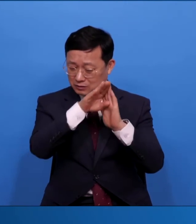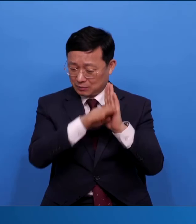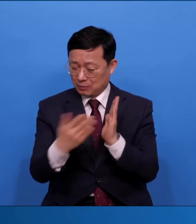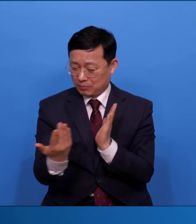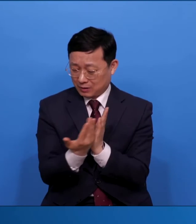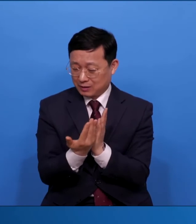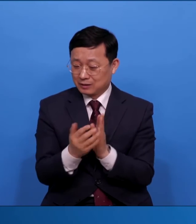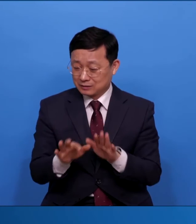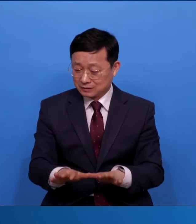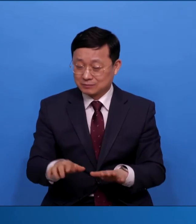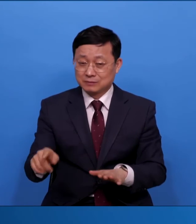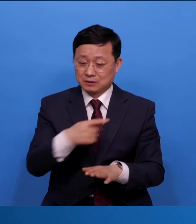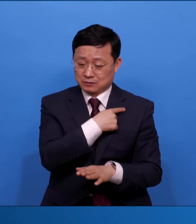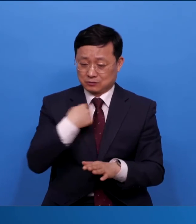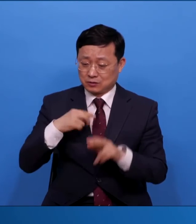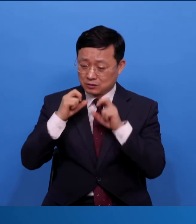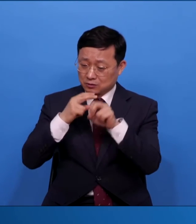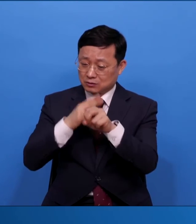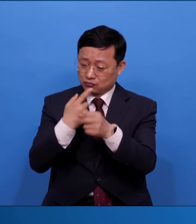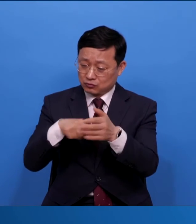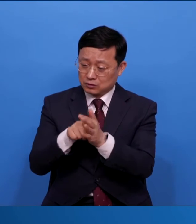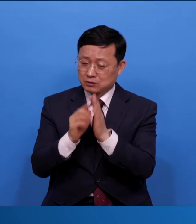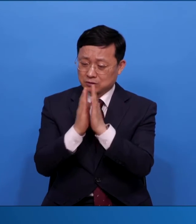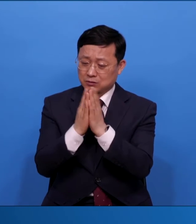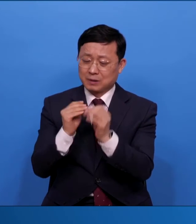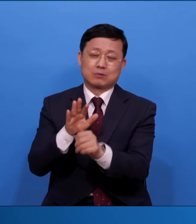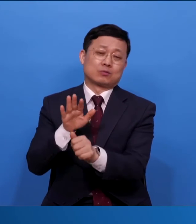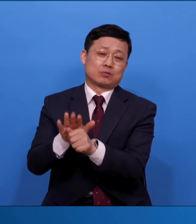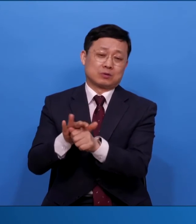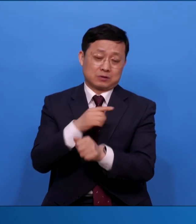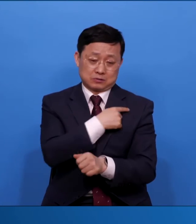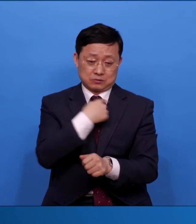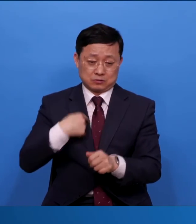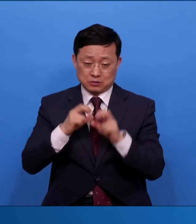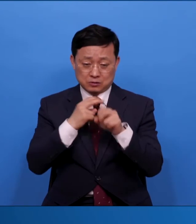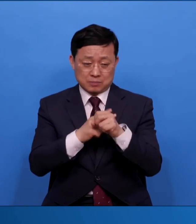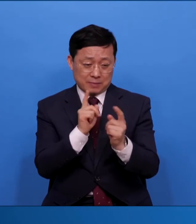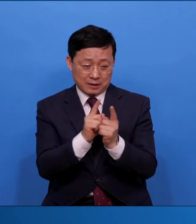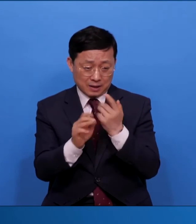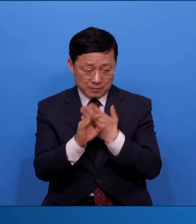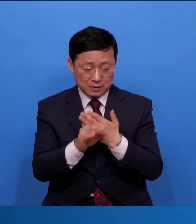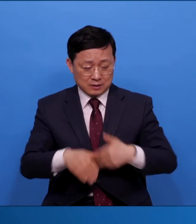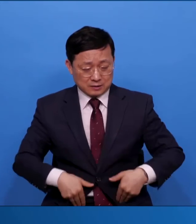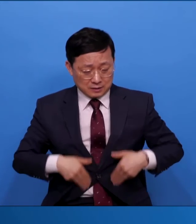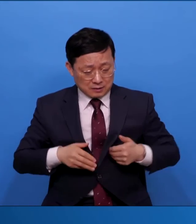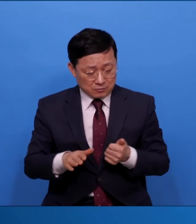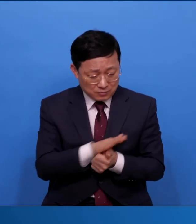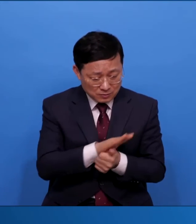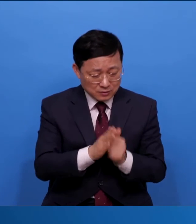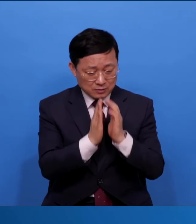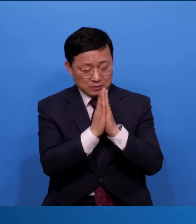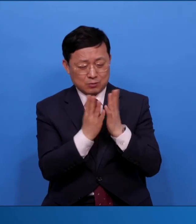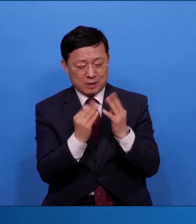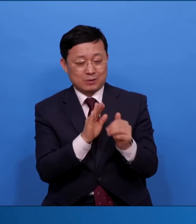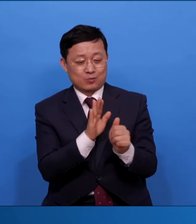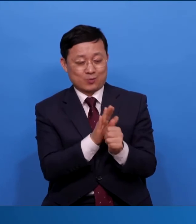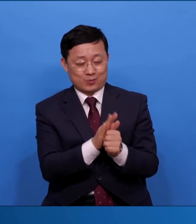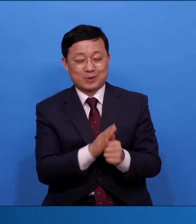所以在历史的角度，我们宣教士们所做的事情非常重要。 중국 선교사님들 많이 기도하시고요. 이번 선교대 만나 거든 정말 여러분이 다다다 격려하고 기도하고 이렇게 해야